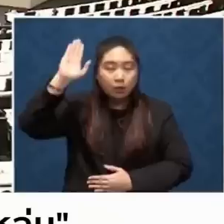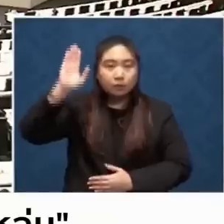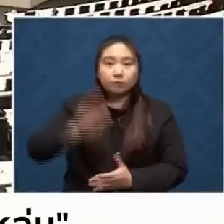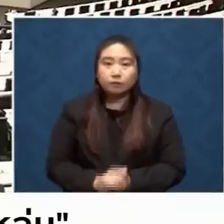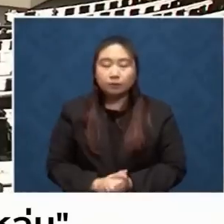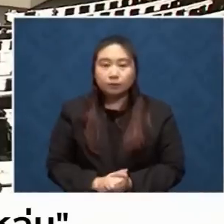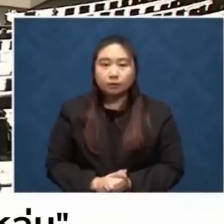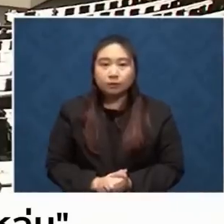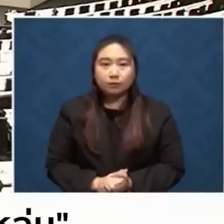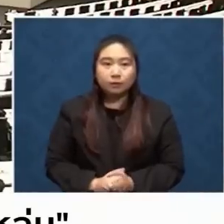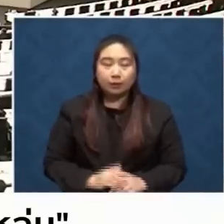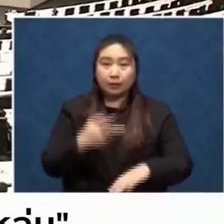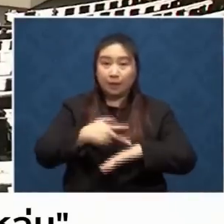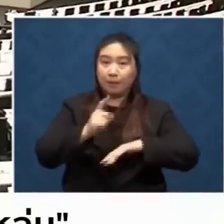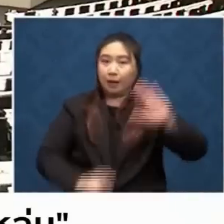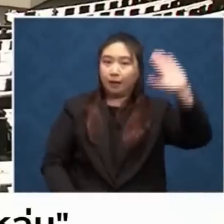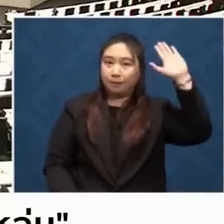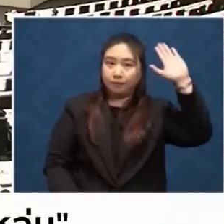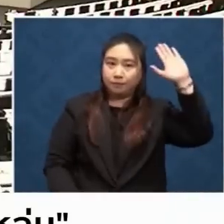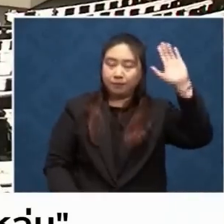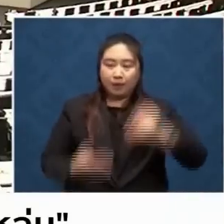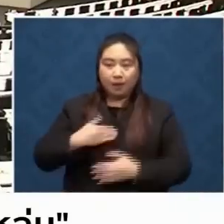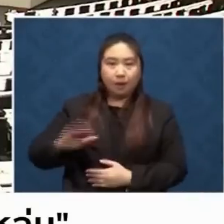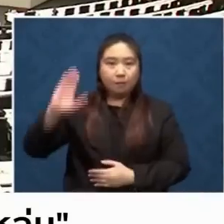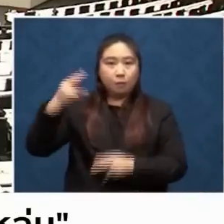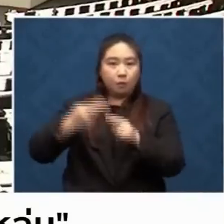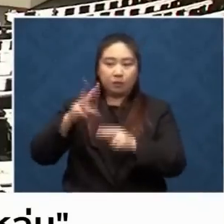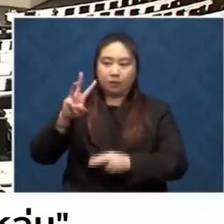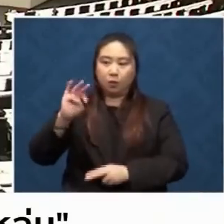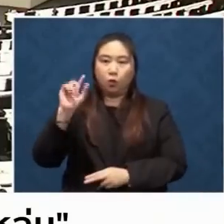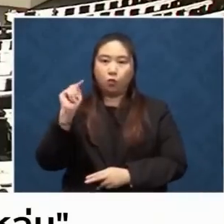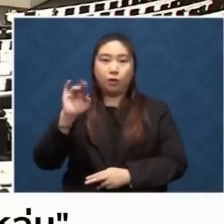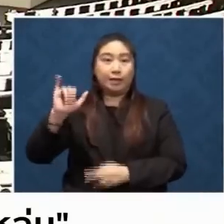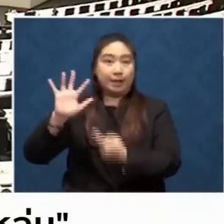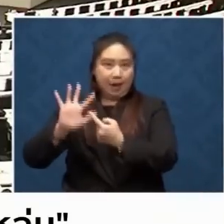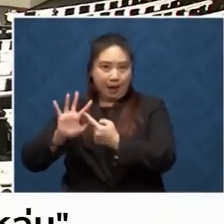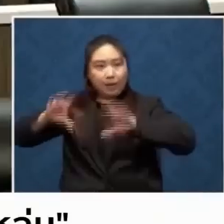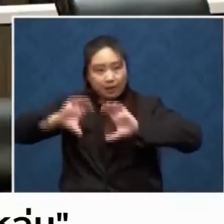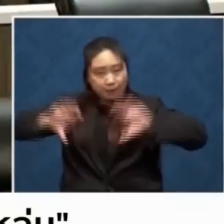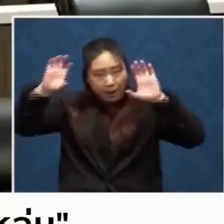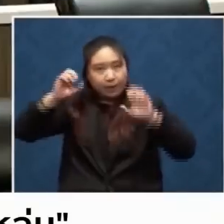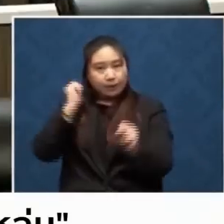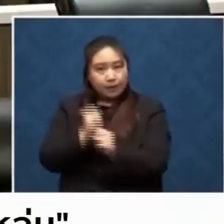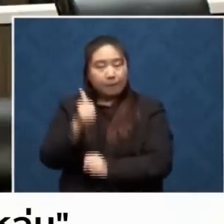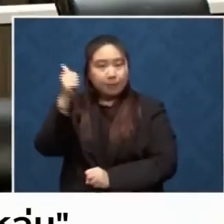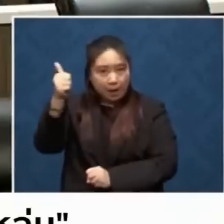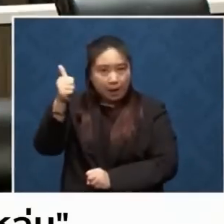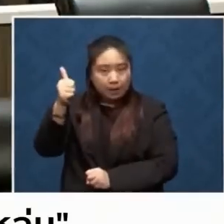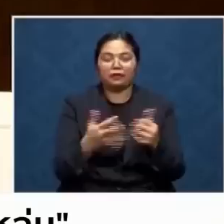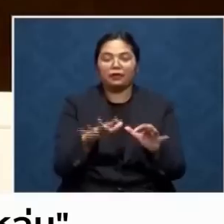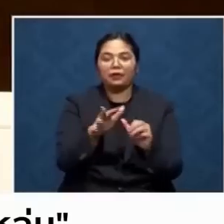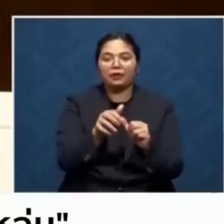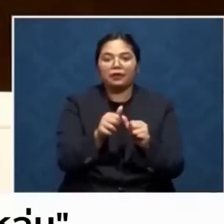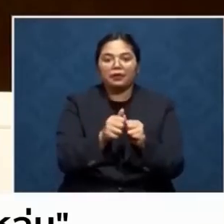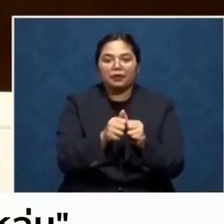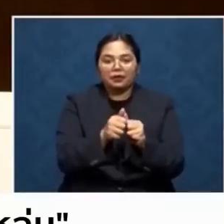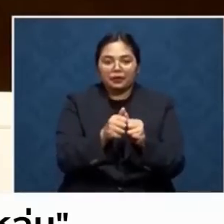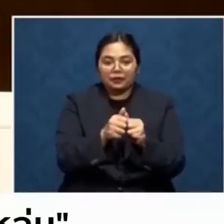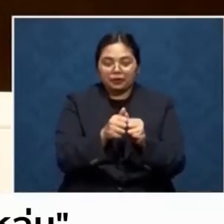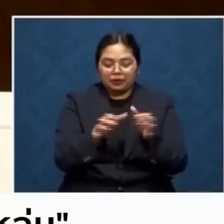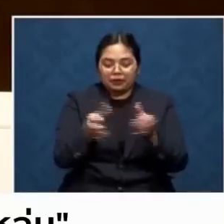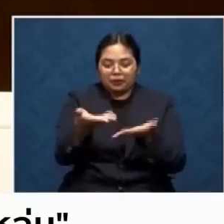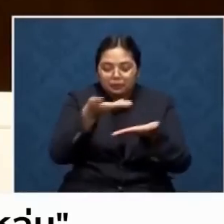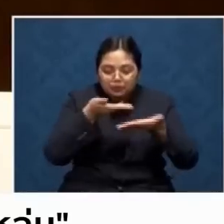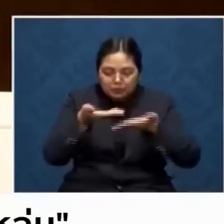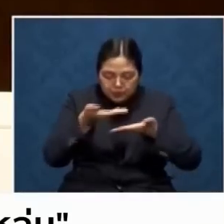า162ของรัฐธรรมนูญเป็นวันที่2นะคะโดยมีนายพรเพชรวิชิตชลชัยประธานวุฒิสภาทำหน้าที่ประธาน